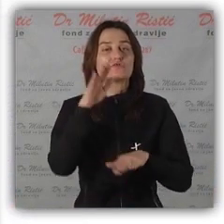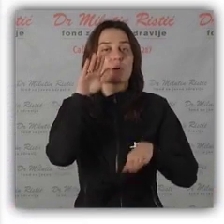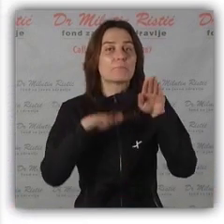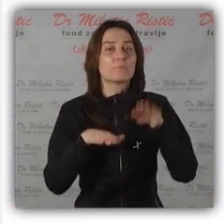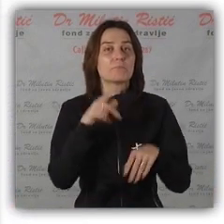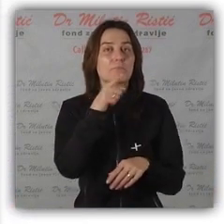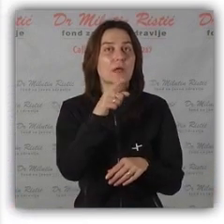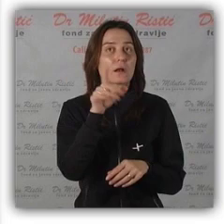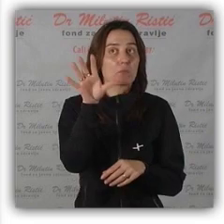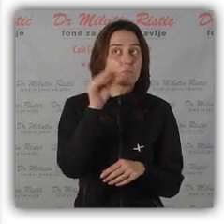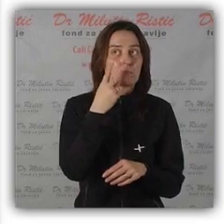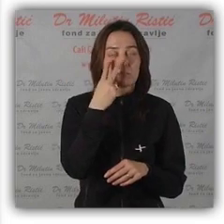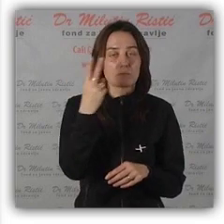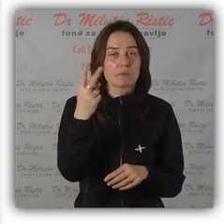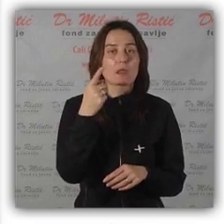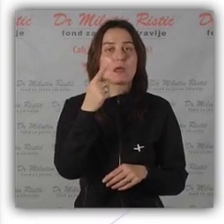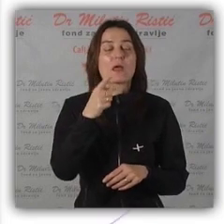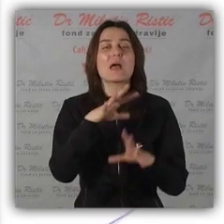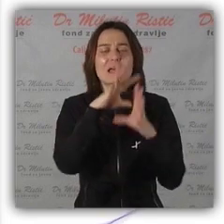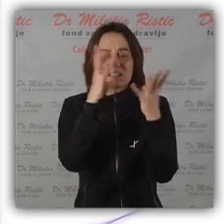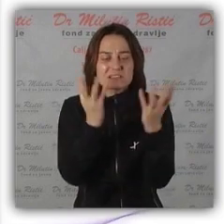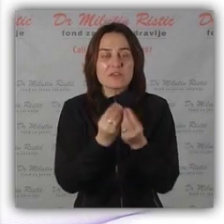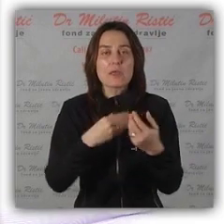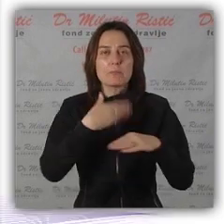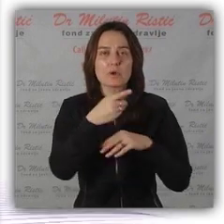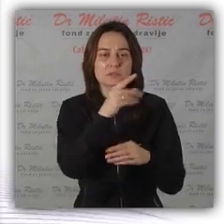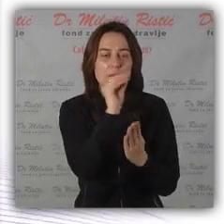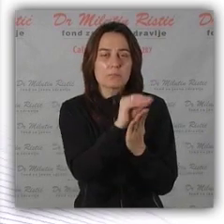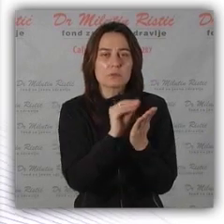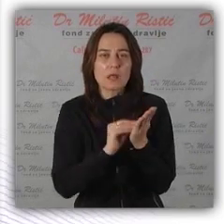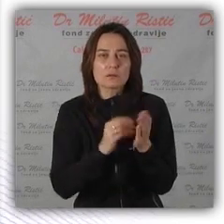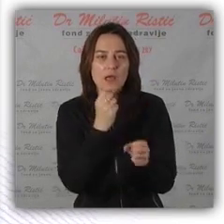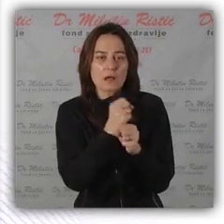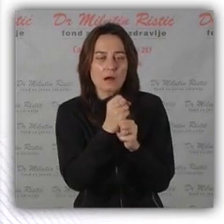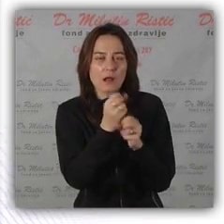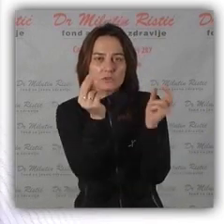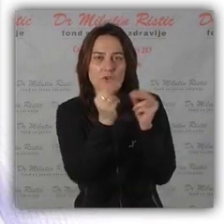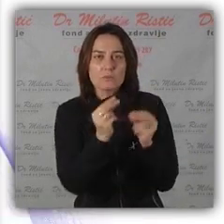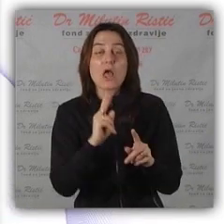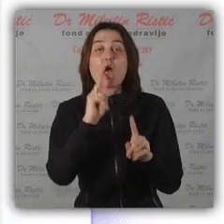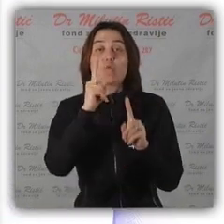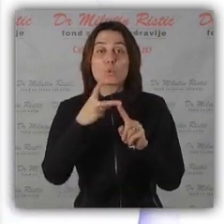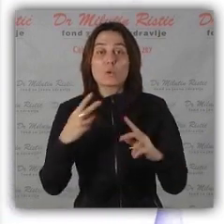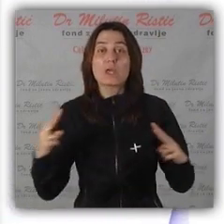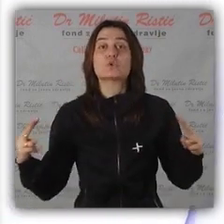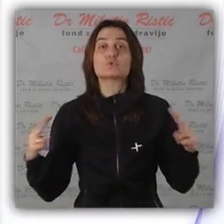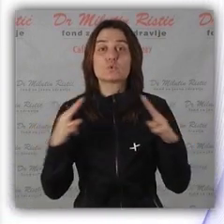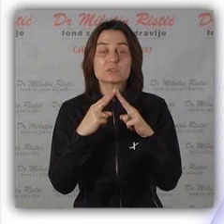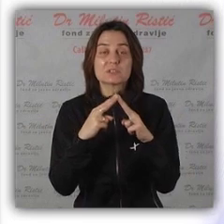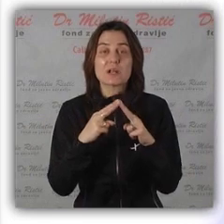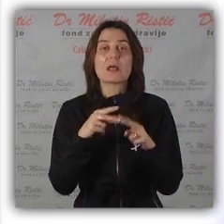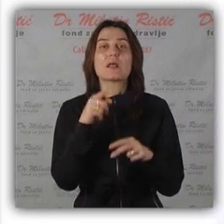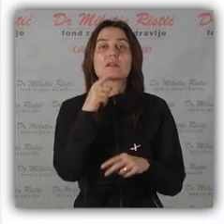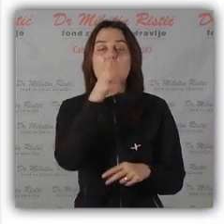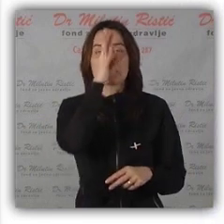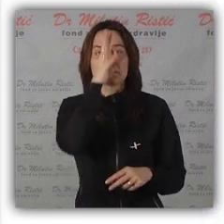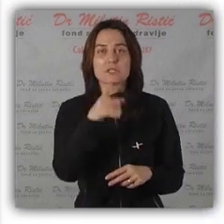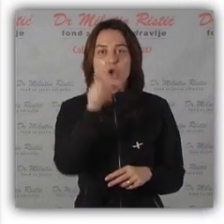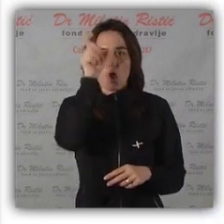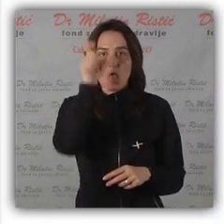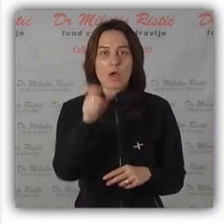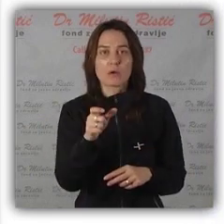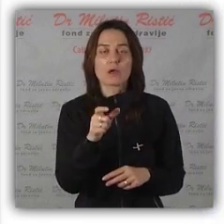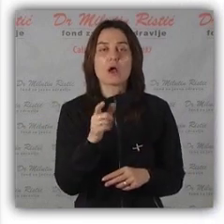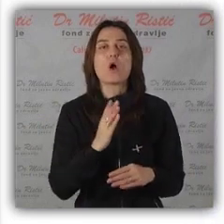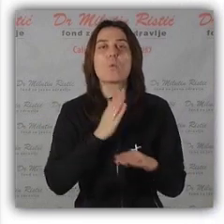u najvećoj meri okrenuto. Nakon toga svi ti podaci bivaju obrađeni i prilikom drugog susreta